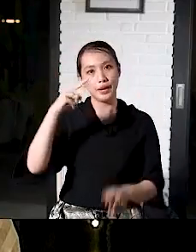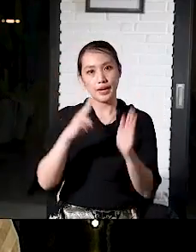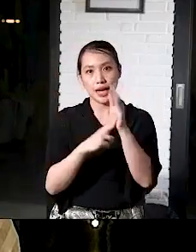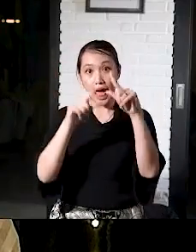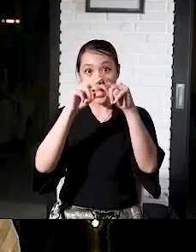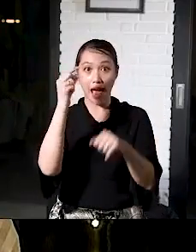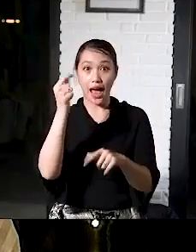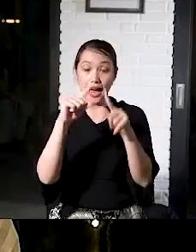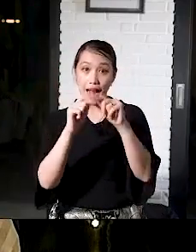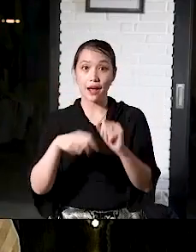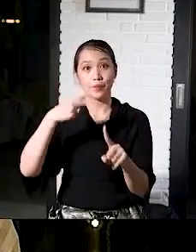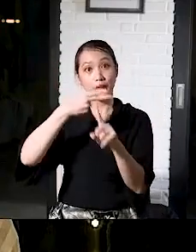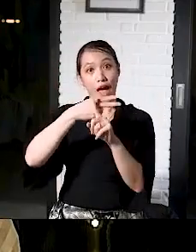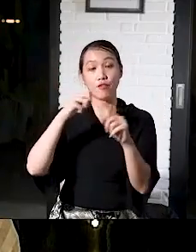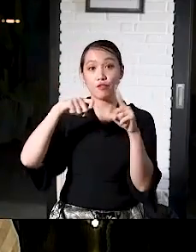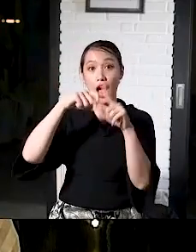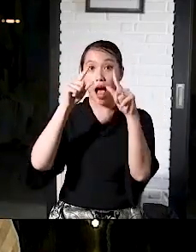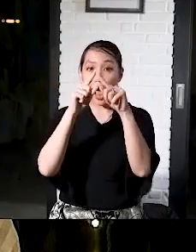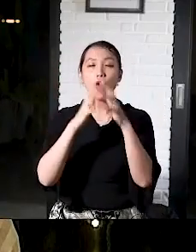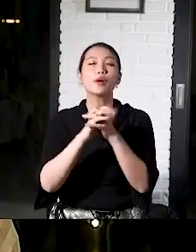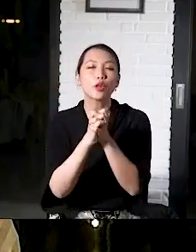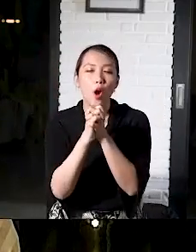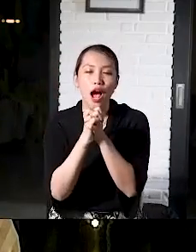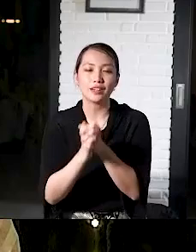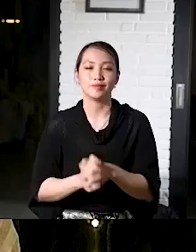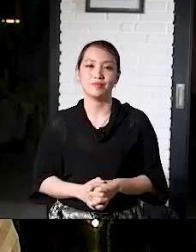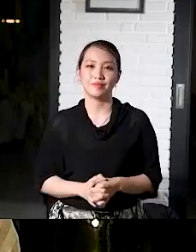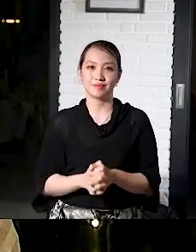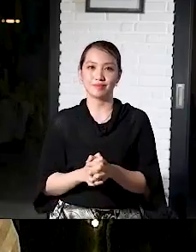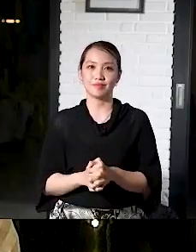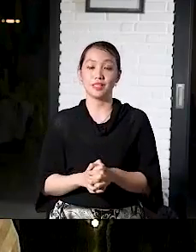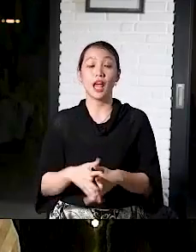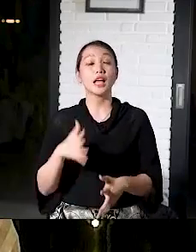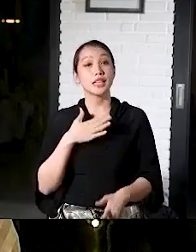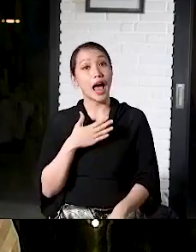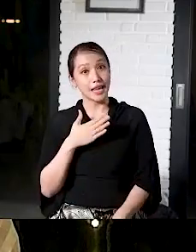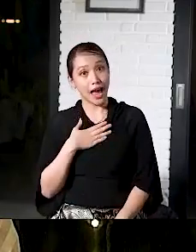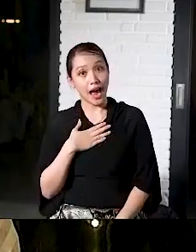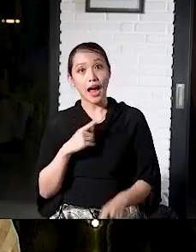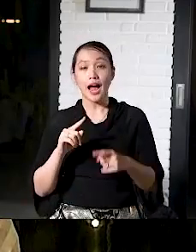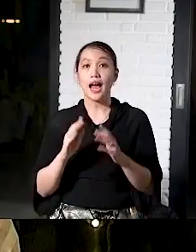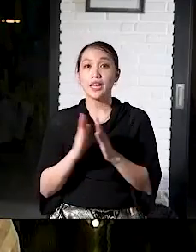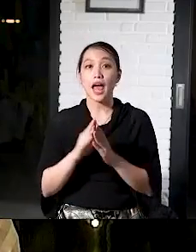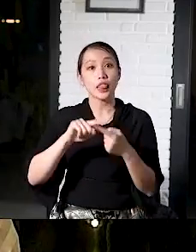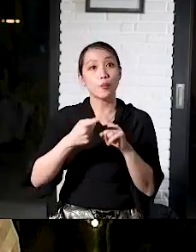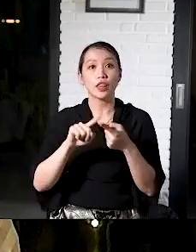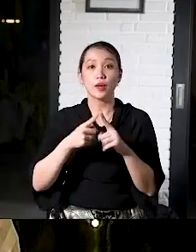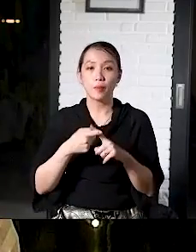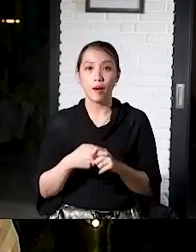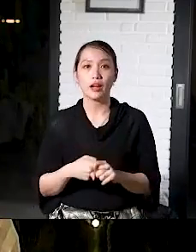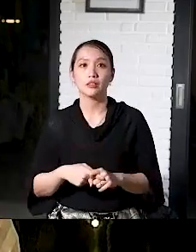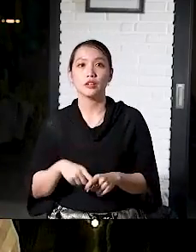bahwa biasanya kami, saya dahulu, kalau ada acara FKA baru mengadakan